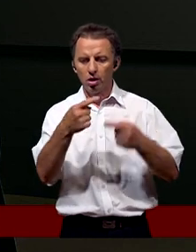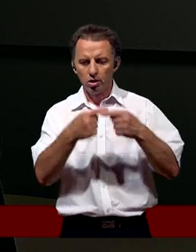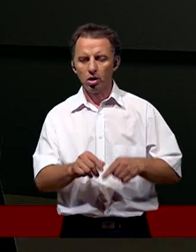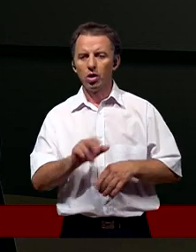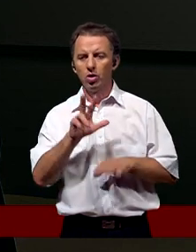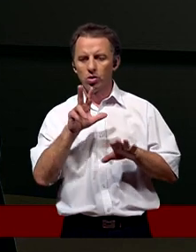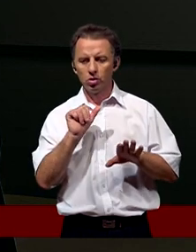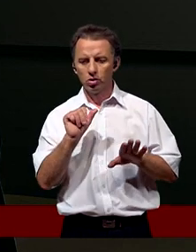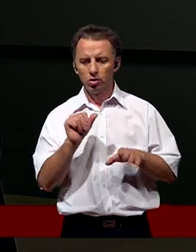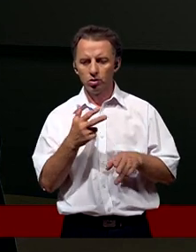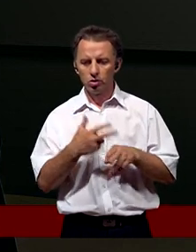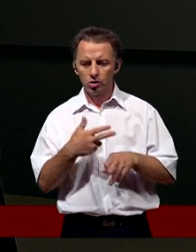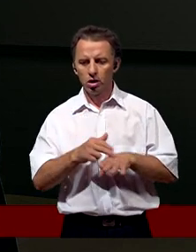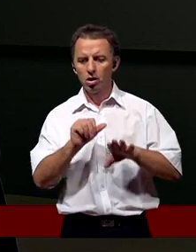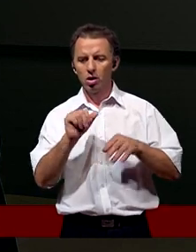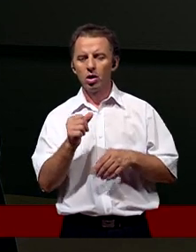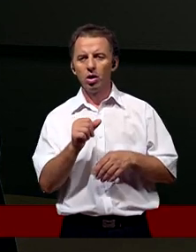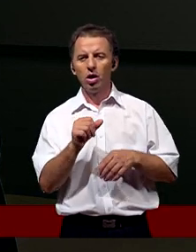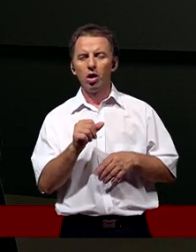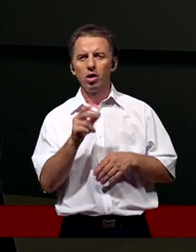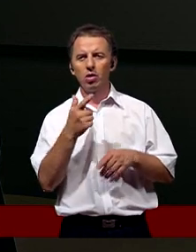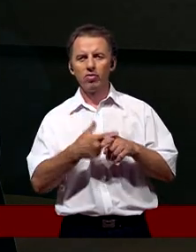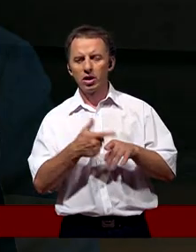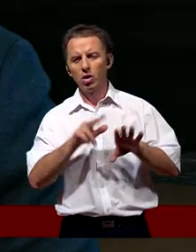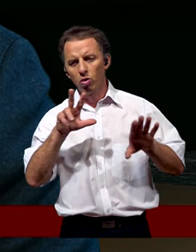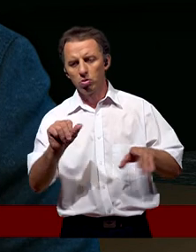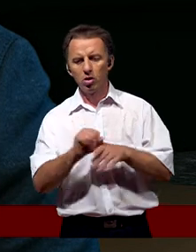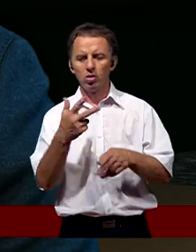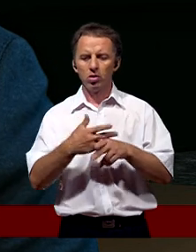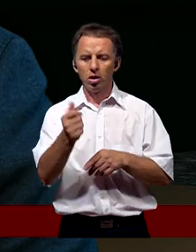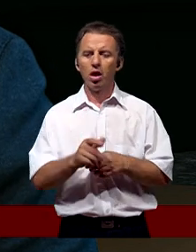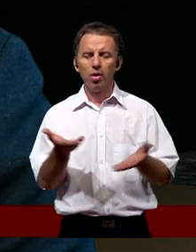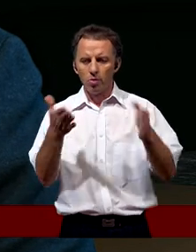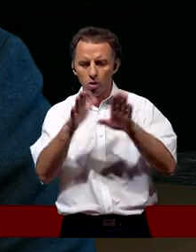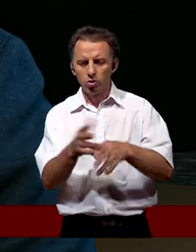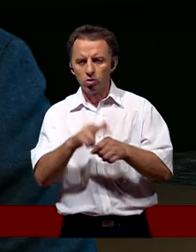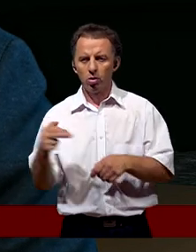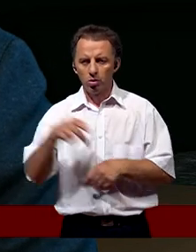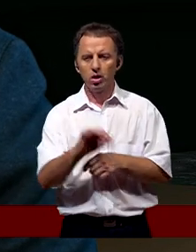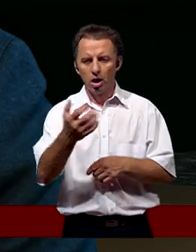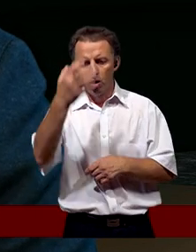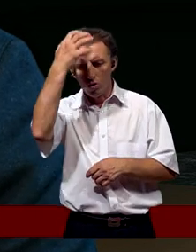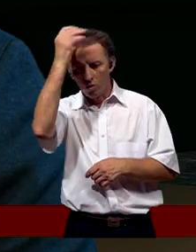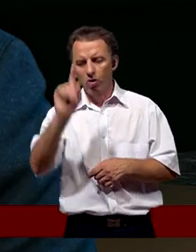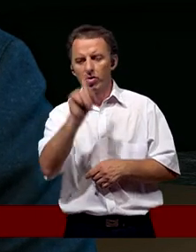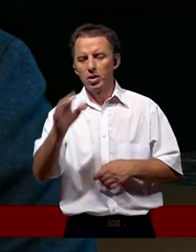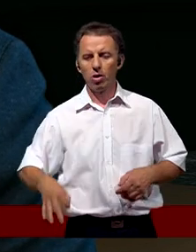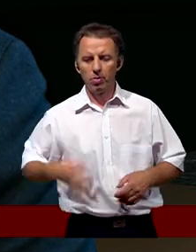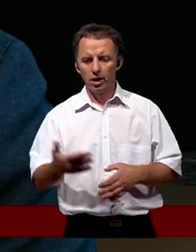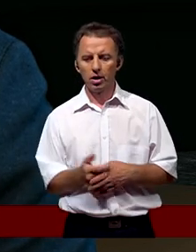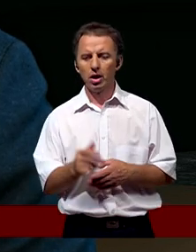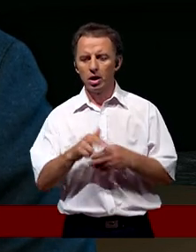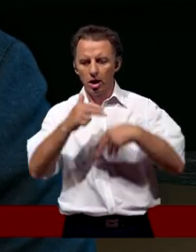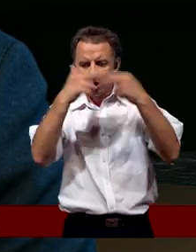tam od 38 do 42 wersetu. Błogosławiony, który przychodzi jako król w imieniu